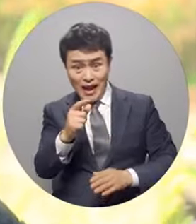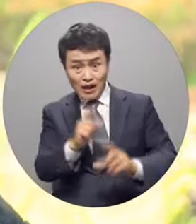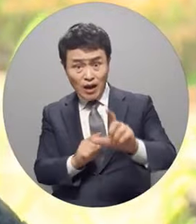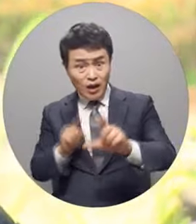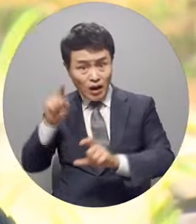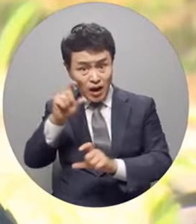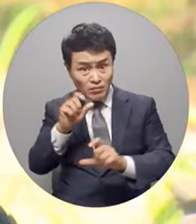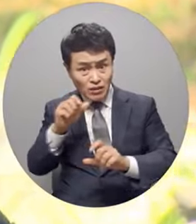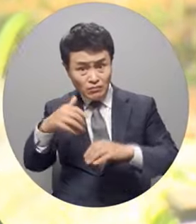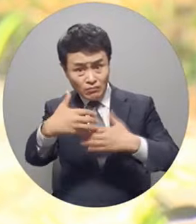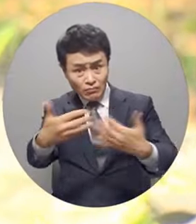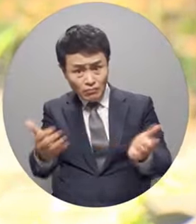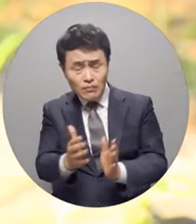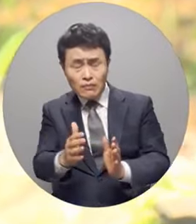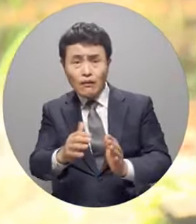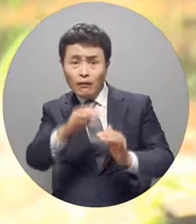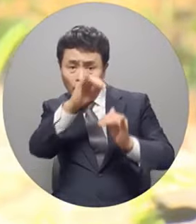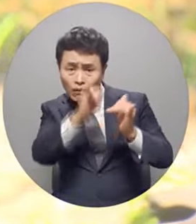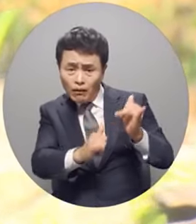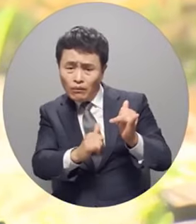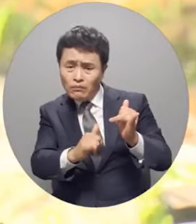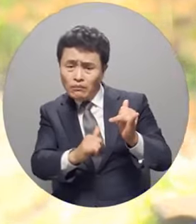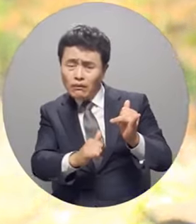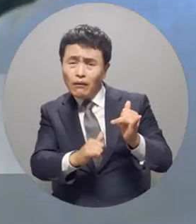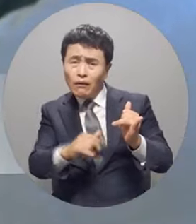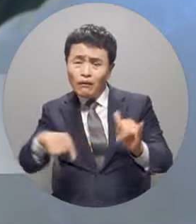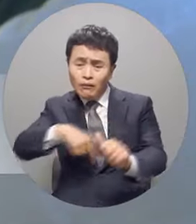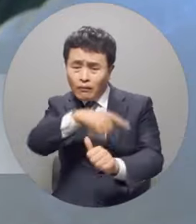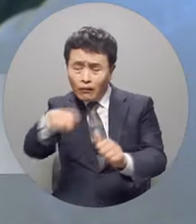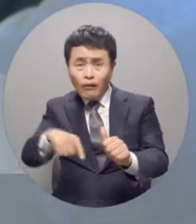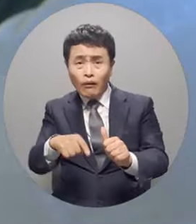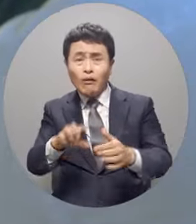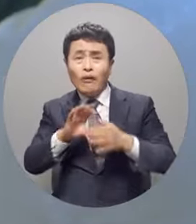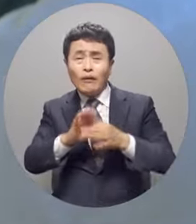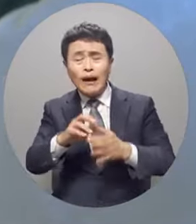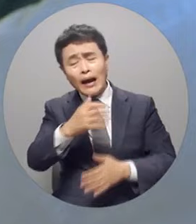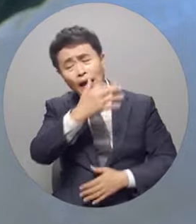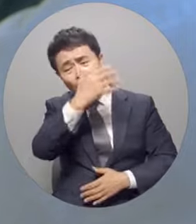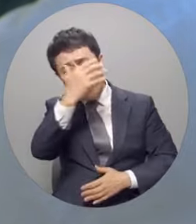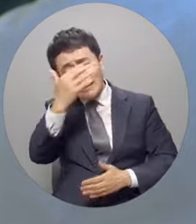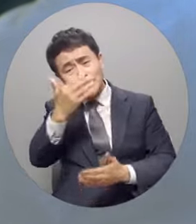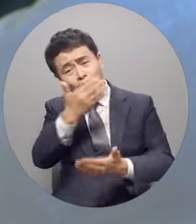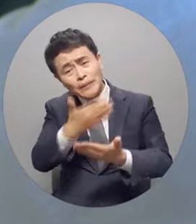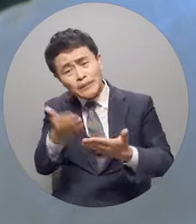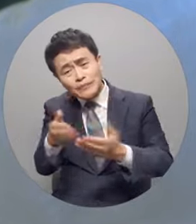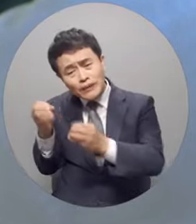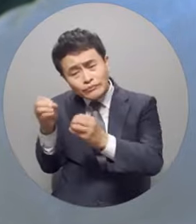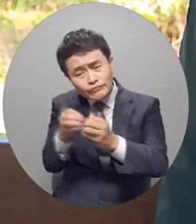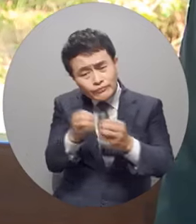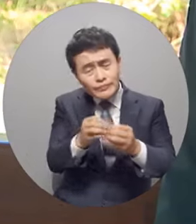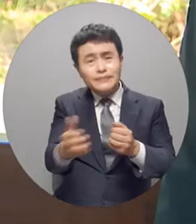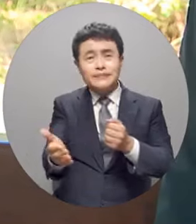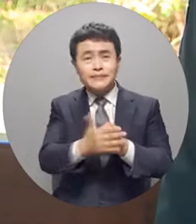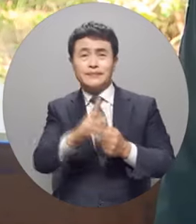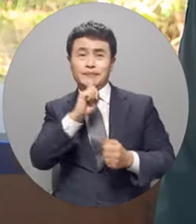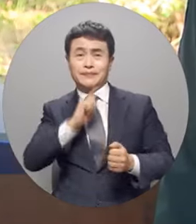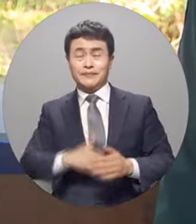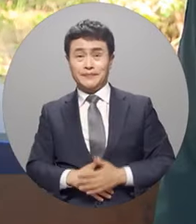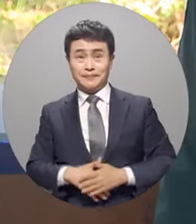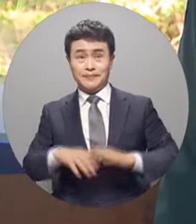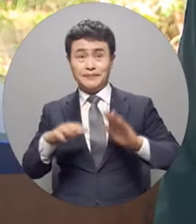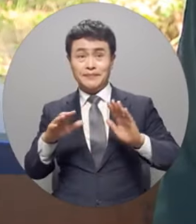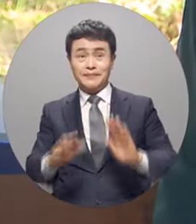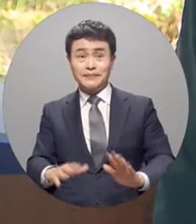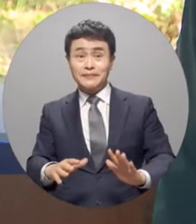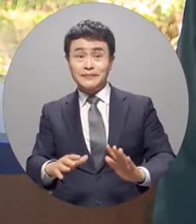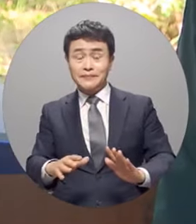대해선 현실적이고 역사적인 트라우마가 환상을 만난 아름다움을 그렸기 때문이라고 평가했습니다. 신화적인